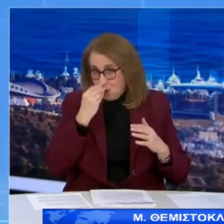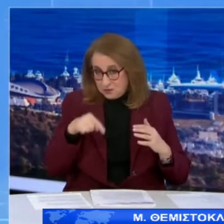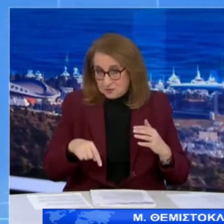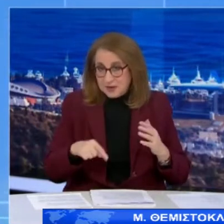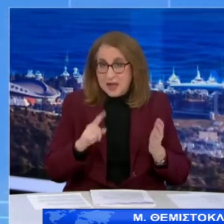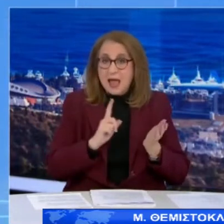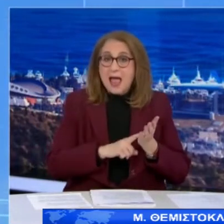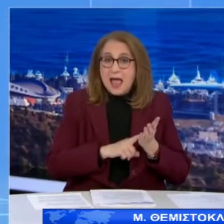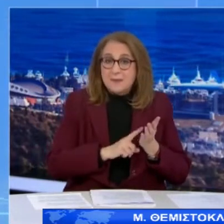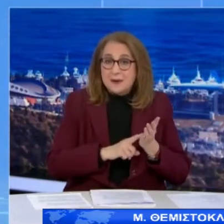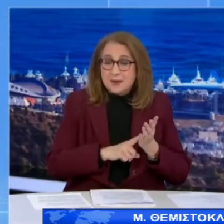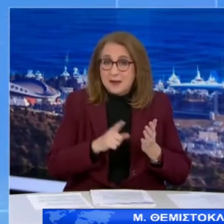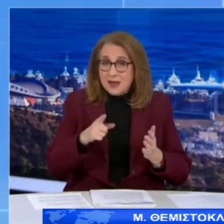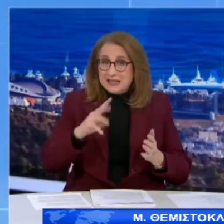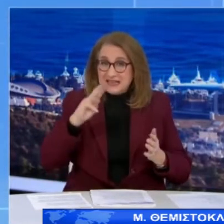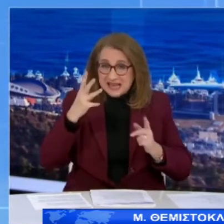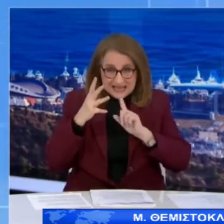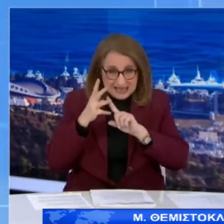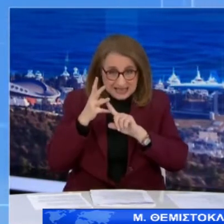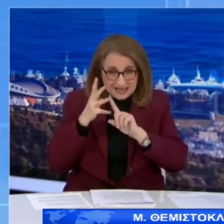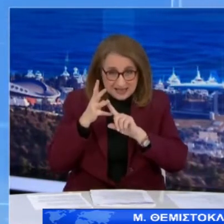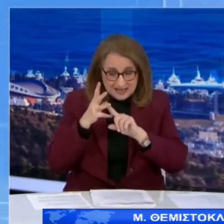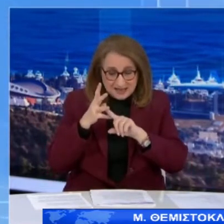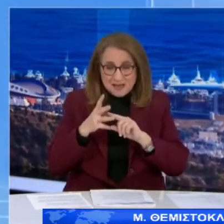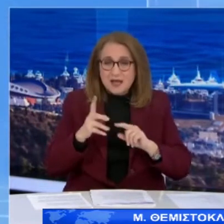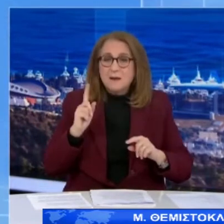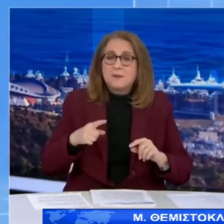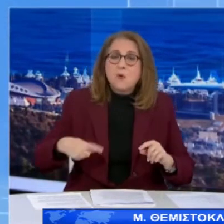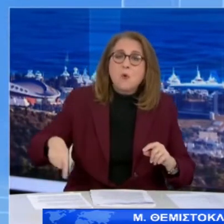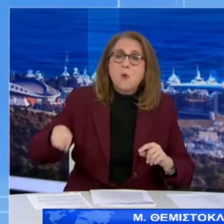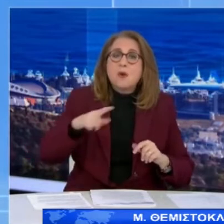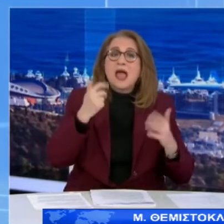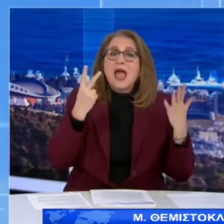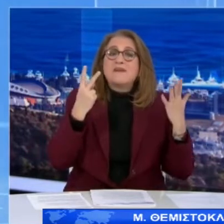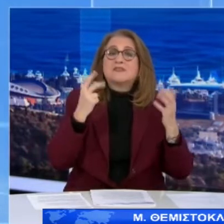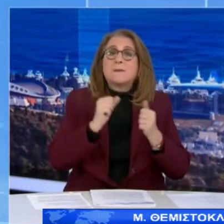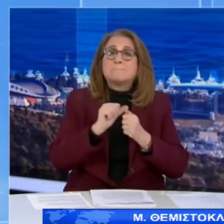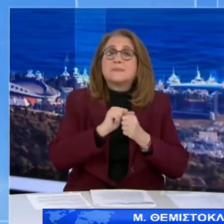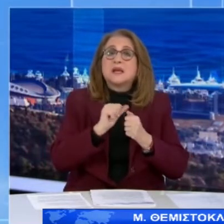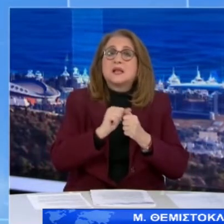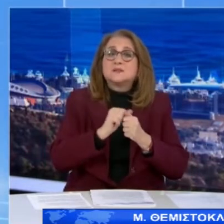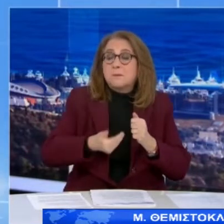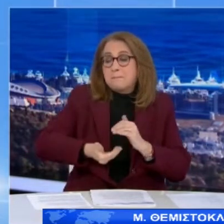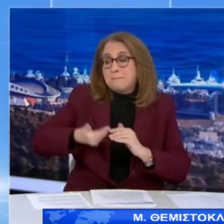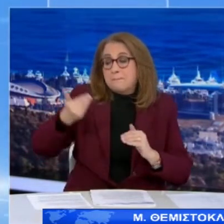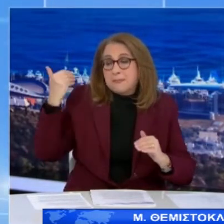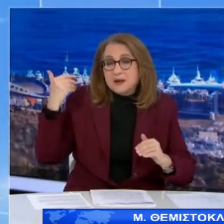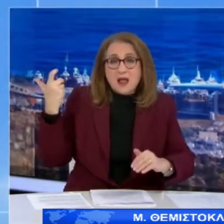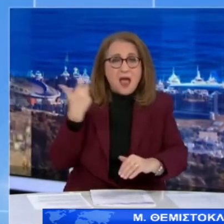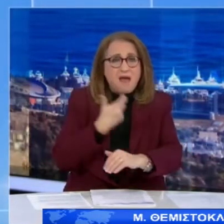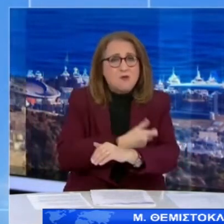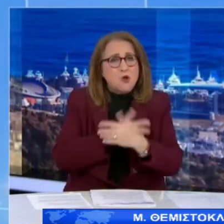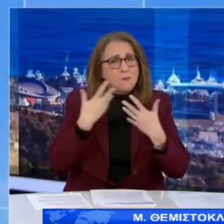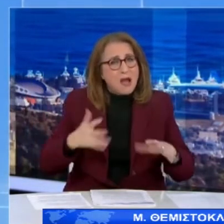είχαν εμβολιαστεί με την αναμνηστική δόση όσοι έχουν περάσει 7 μήνες από τη δεύτερη δόση του εμβολιασμού τους για τα διδοσικά